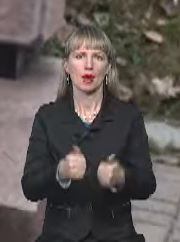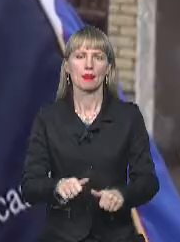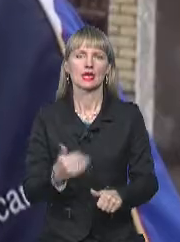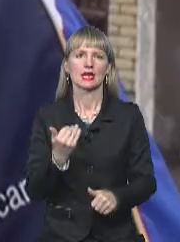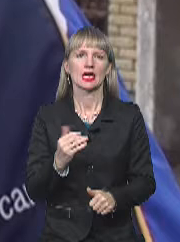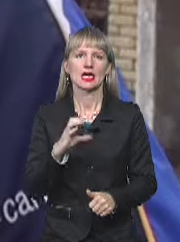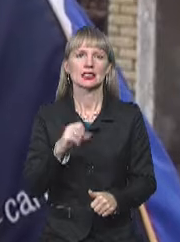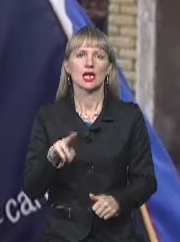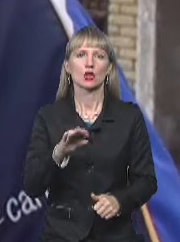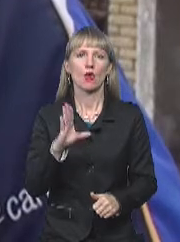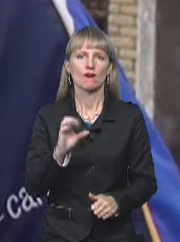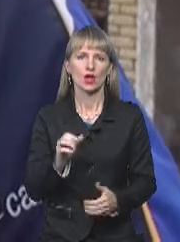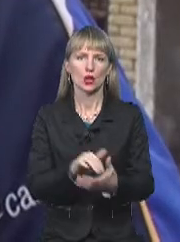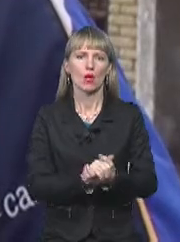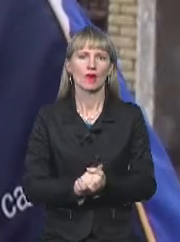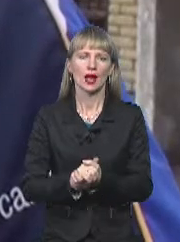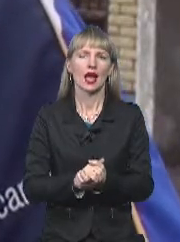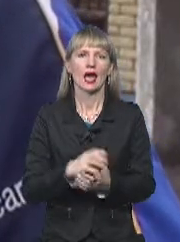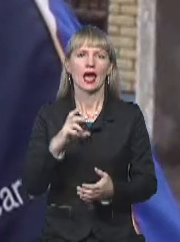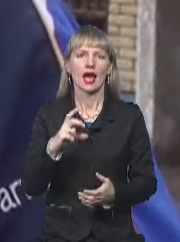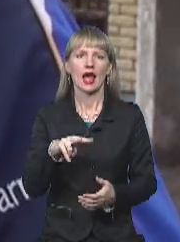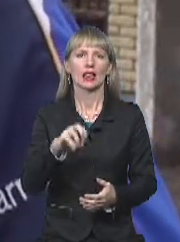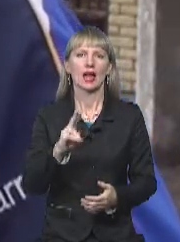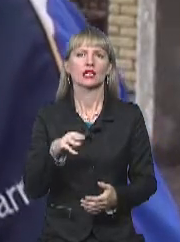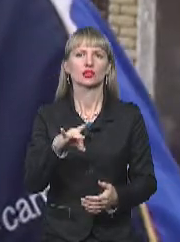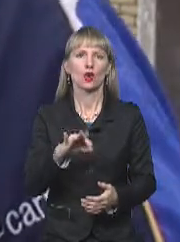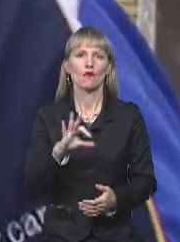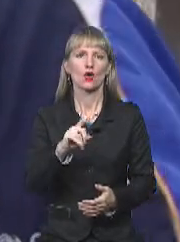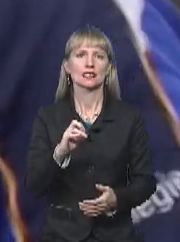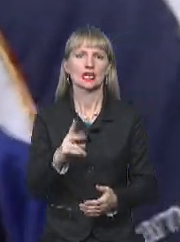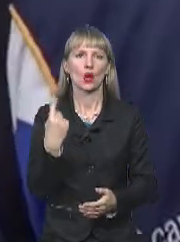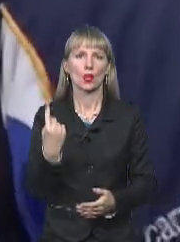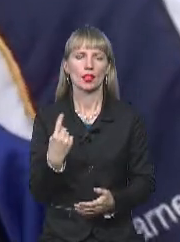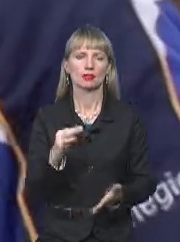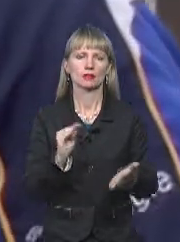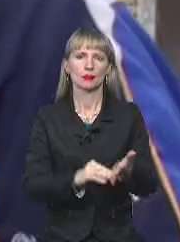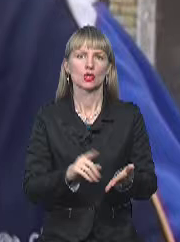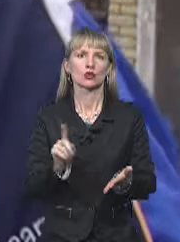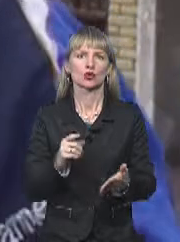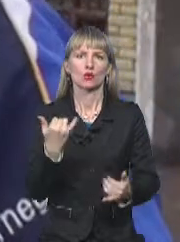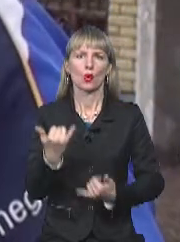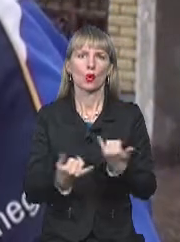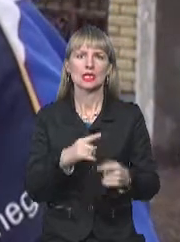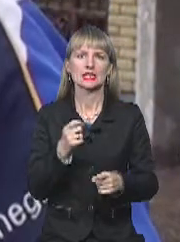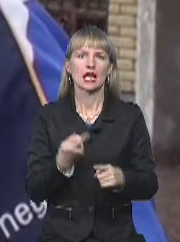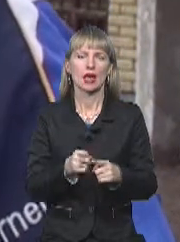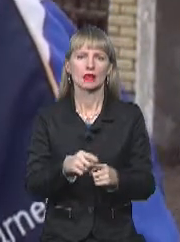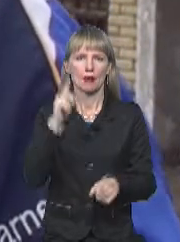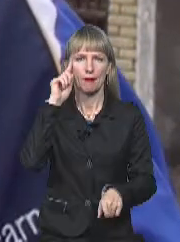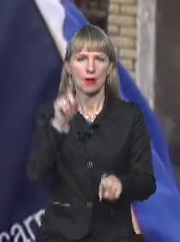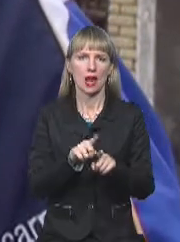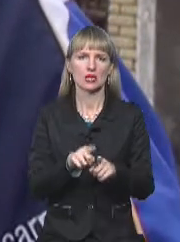садове товариство «Електровозник-1». У статуті цього кооперативу прописана стаття щодо догляду за цією братською